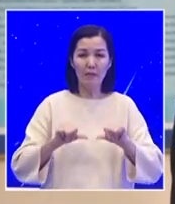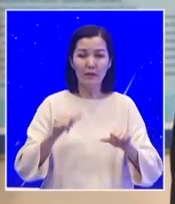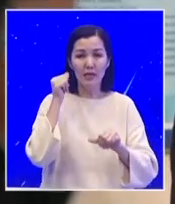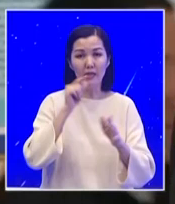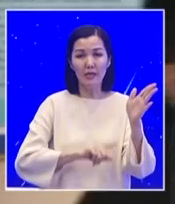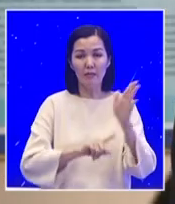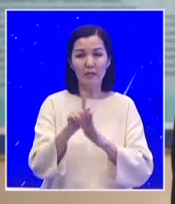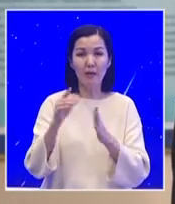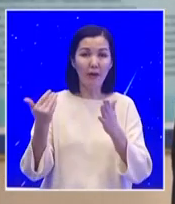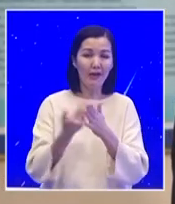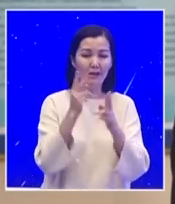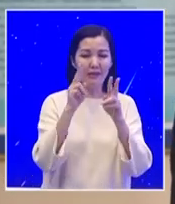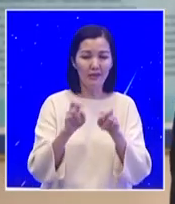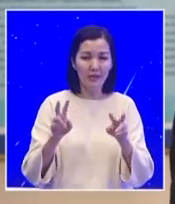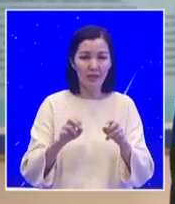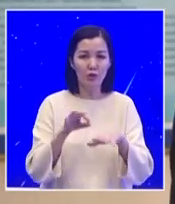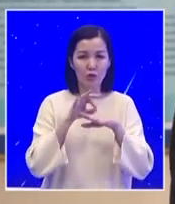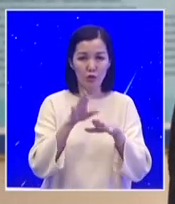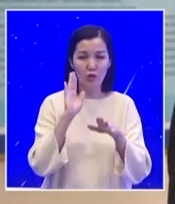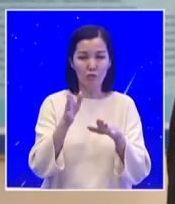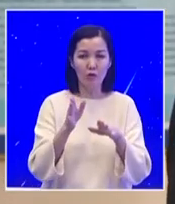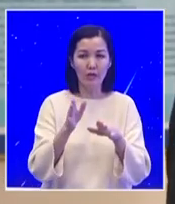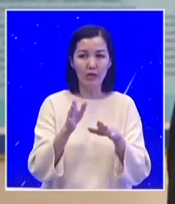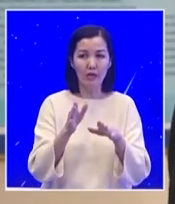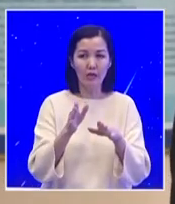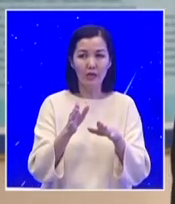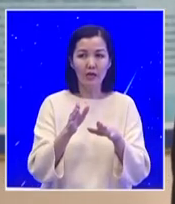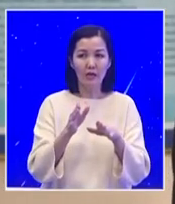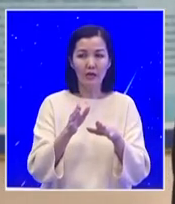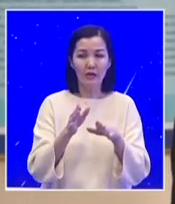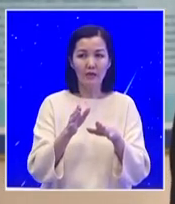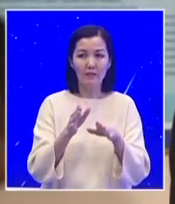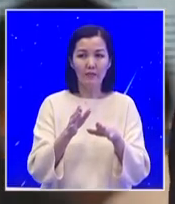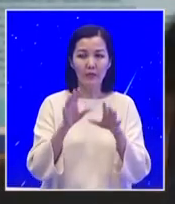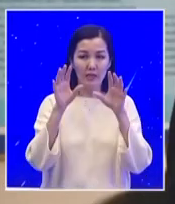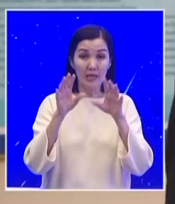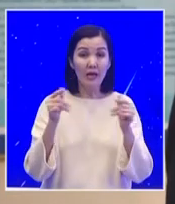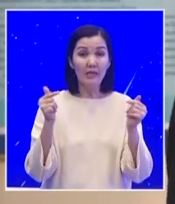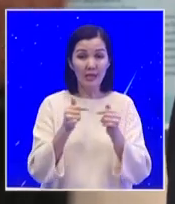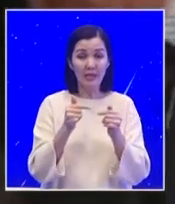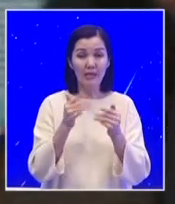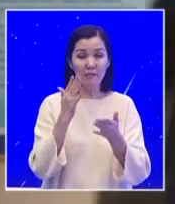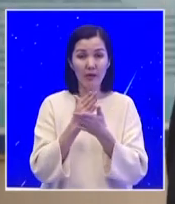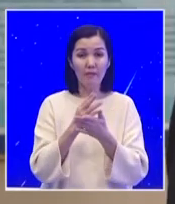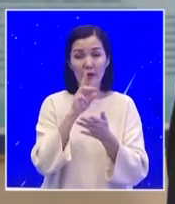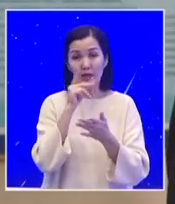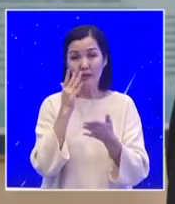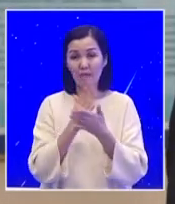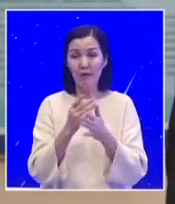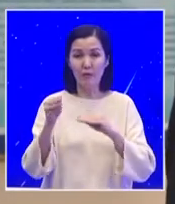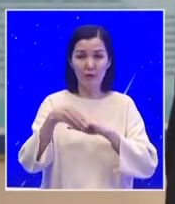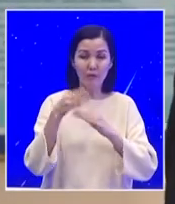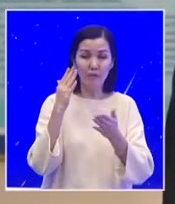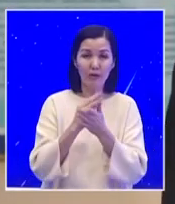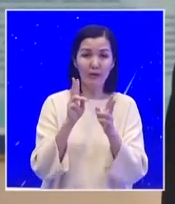ертеңнен бастап ауданда жаңағы лоттар бойынша тексеру жүргізіледі. Заңдылыққа сәйкестігін бұл жұмысқа прокуратура